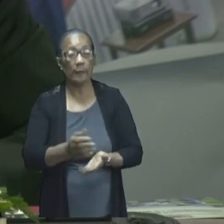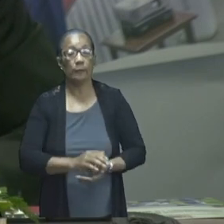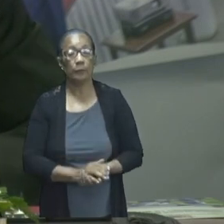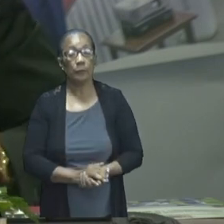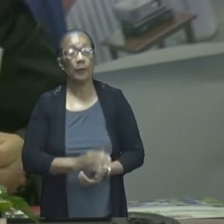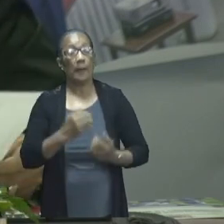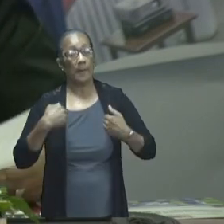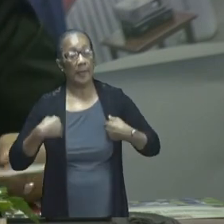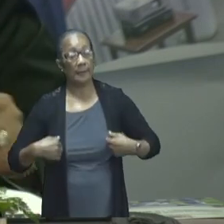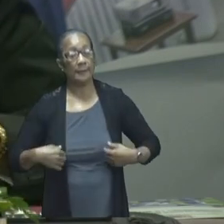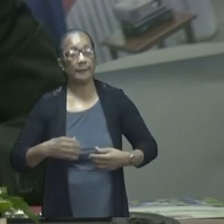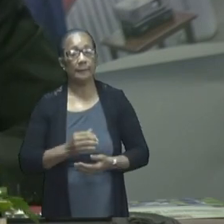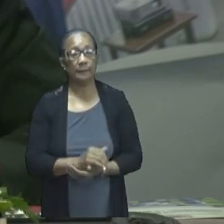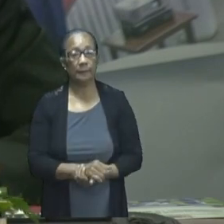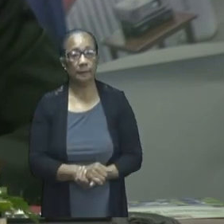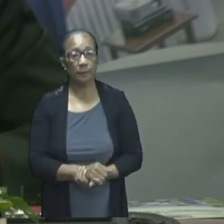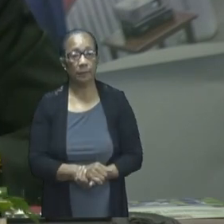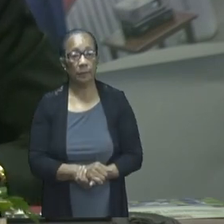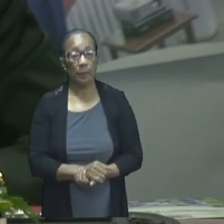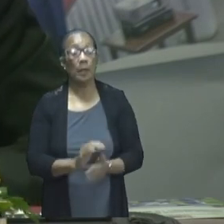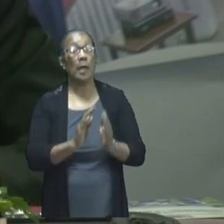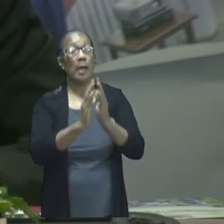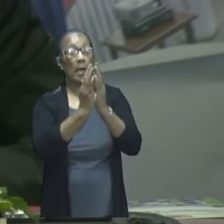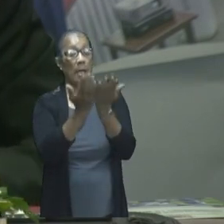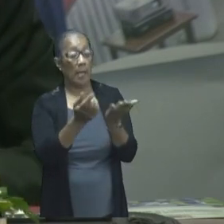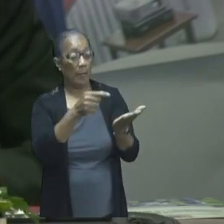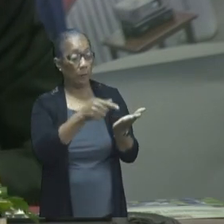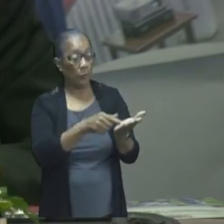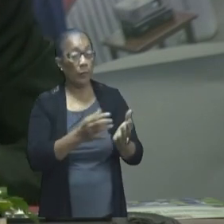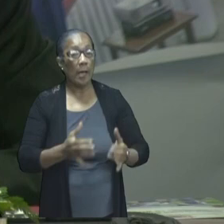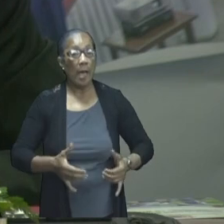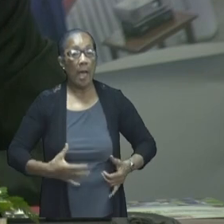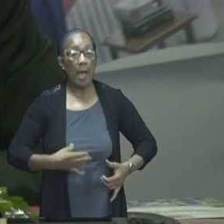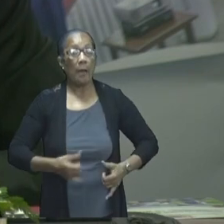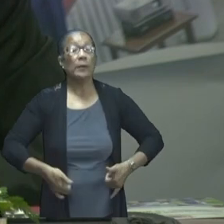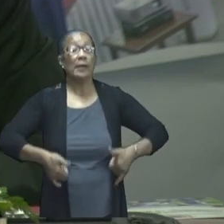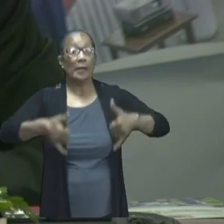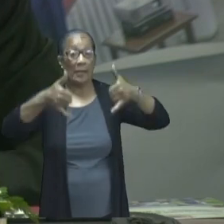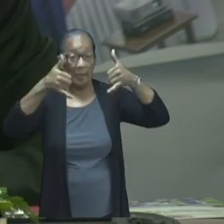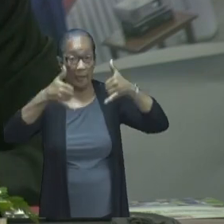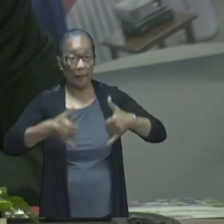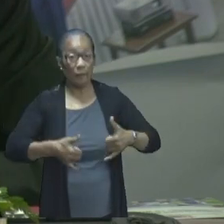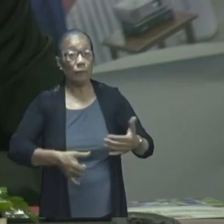manager het boek bevat heel wat vrede